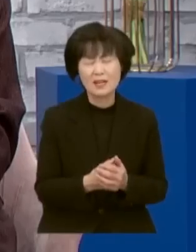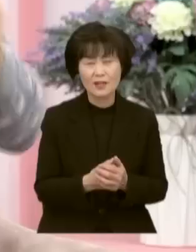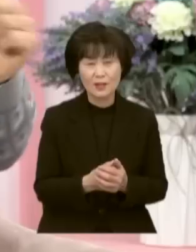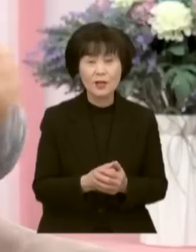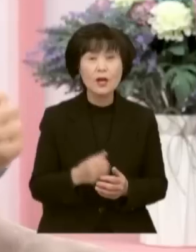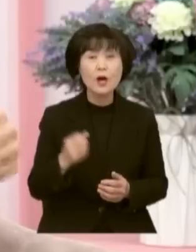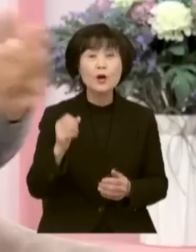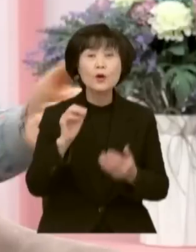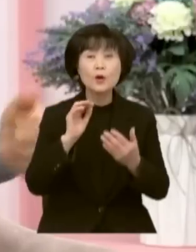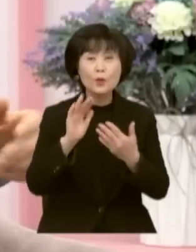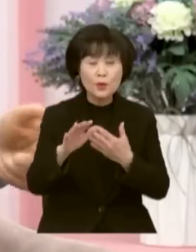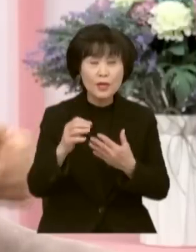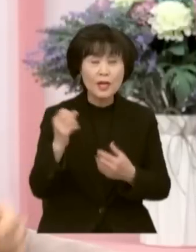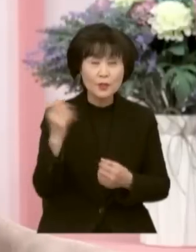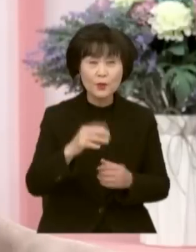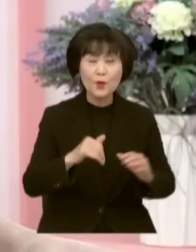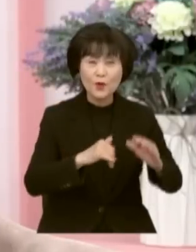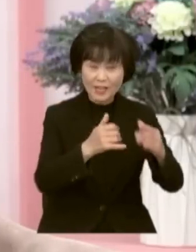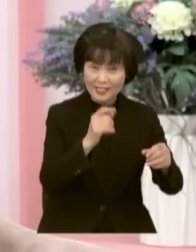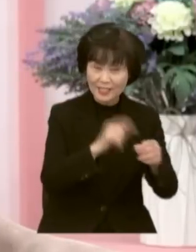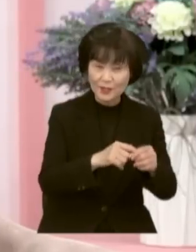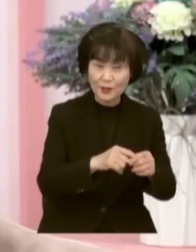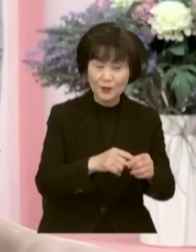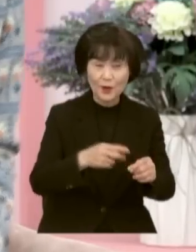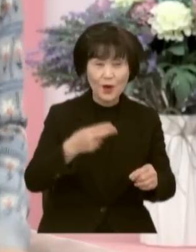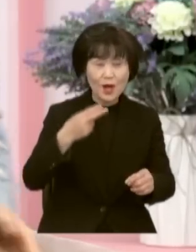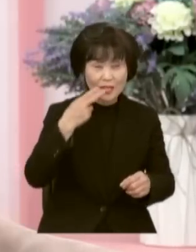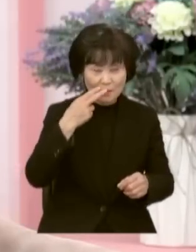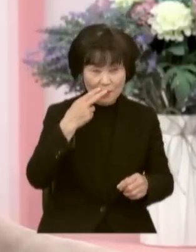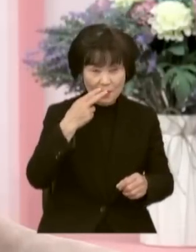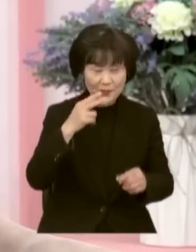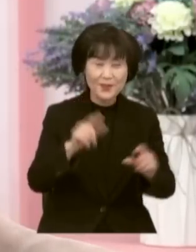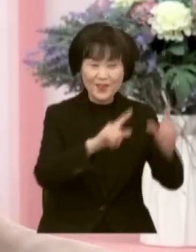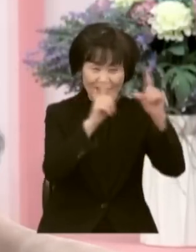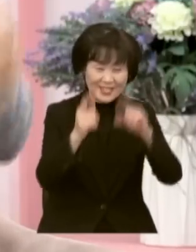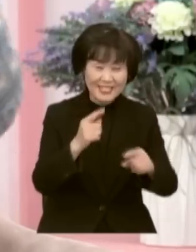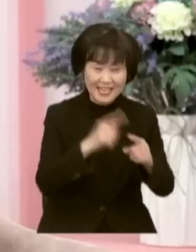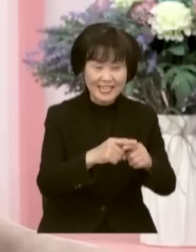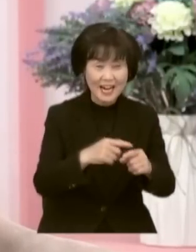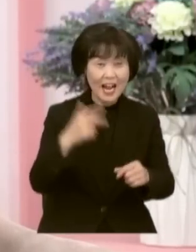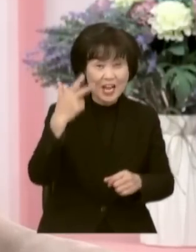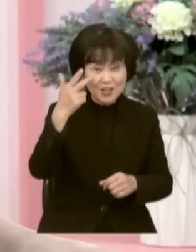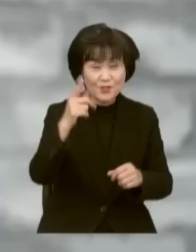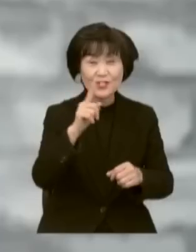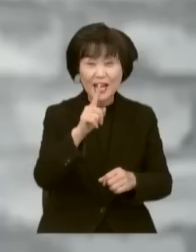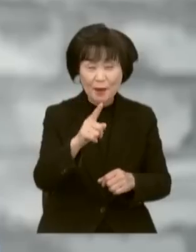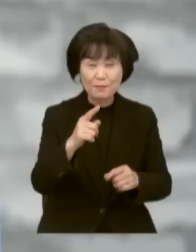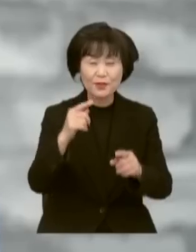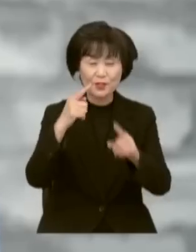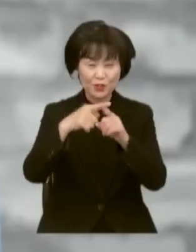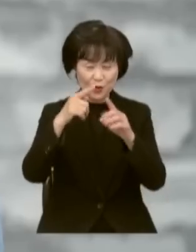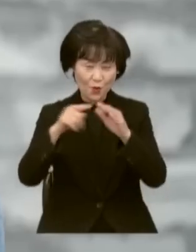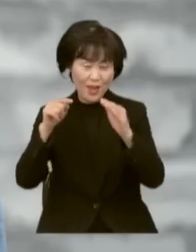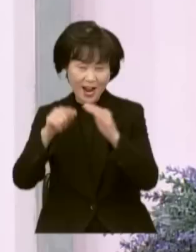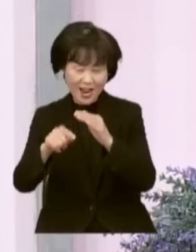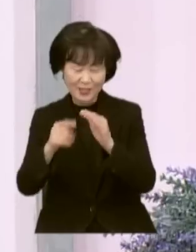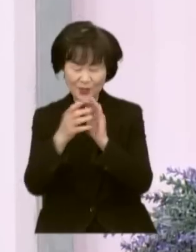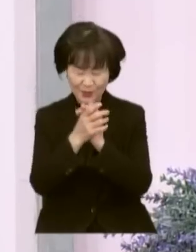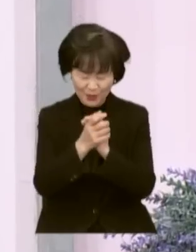또 세상적으로 살고 담배 피고 막 이렇게 살다가 또 일주일에 한 번 교회 가가고 또 기도하자마자 하나님께서